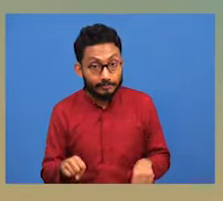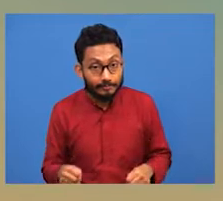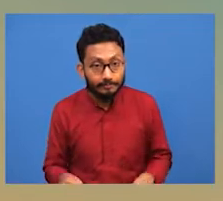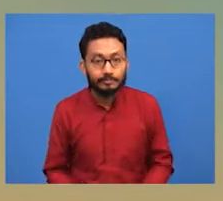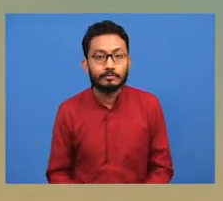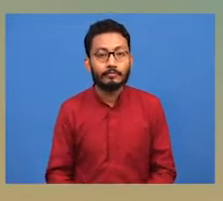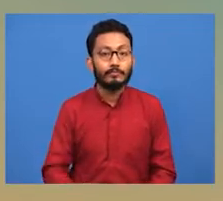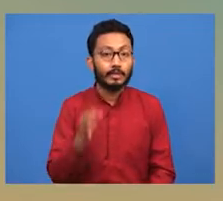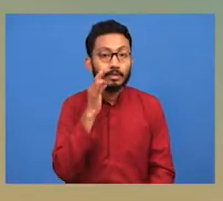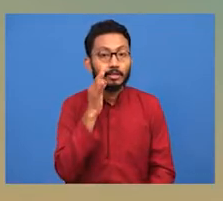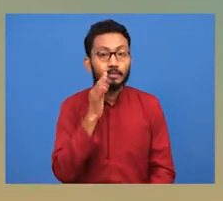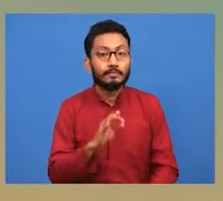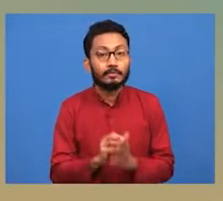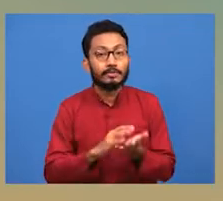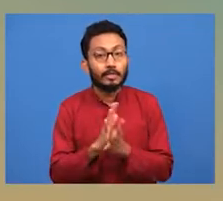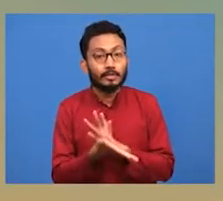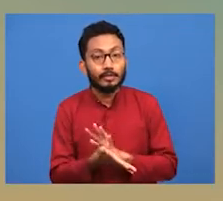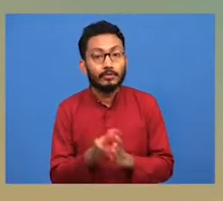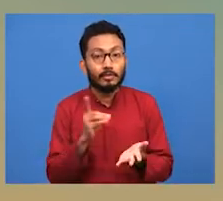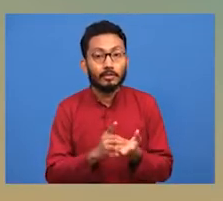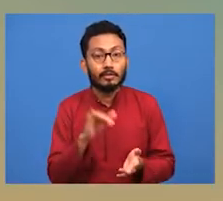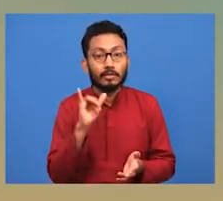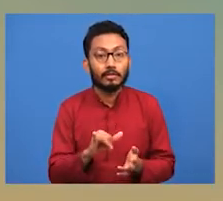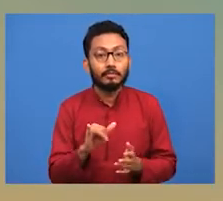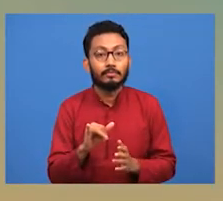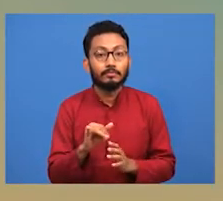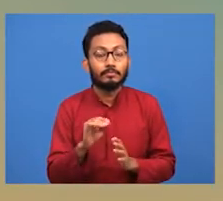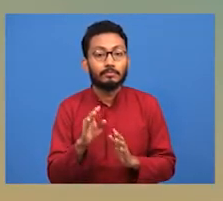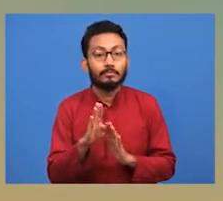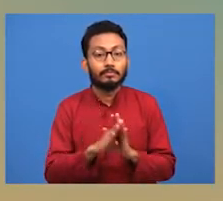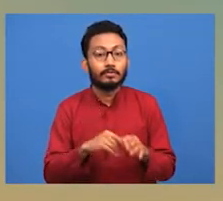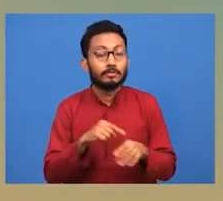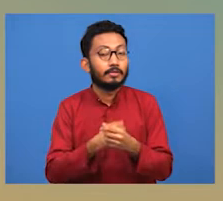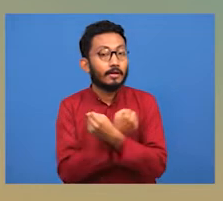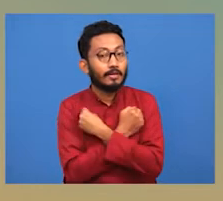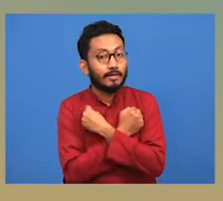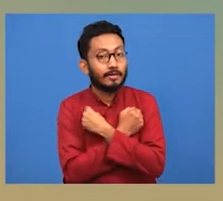ialah Fatin menjadi doktor yang disayangi.